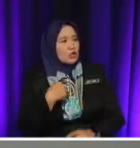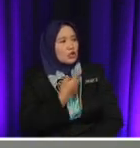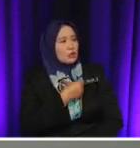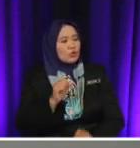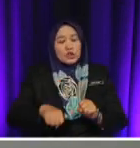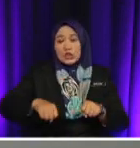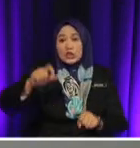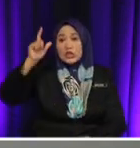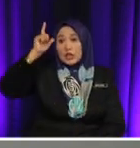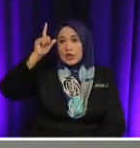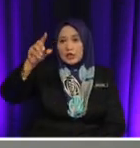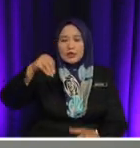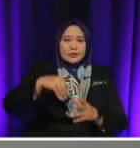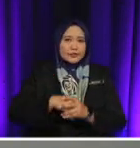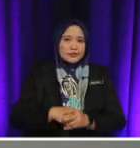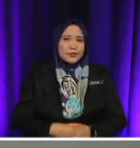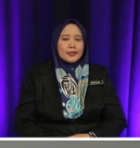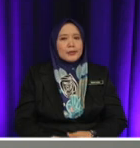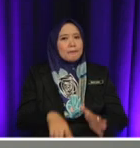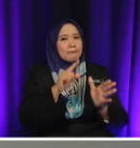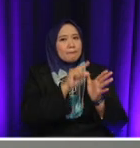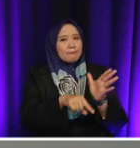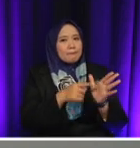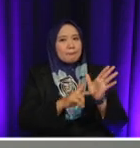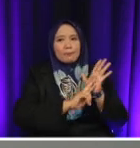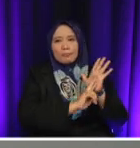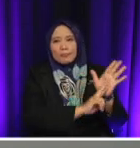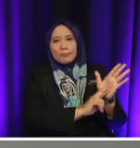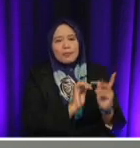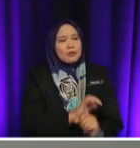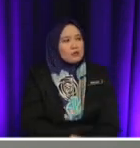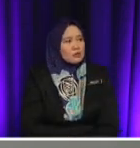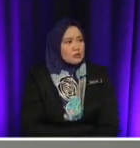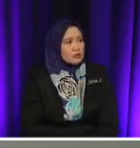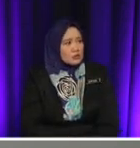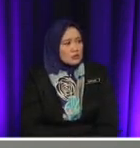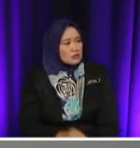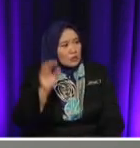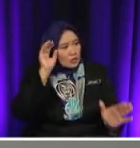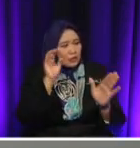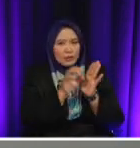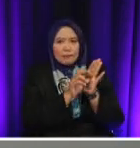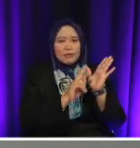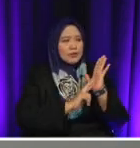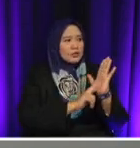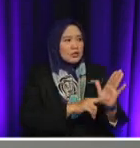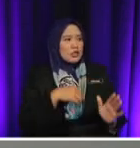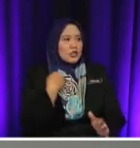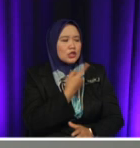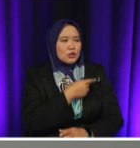rajah okey kalau tengok pada gambar rajah ini kita dapat kedua atau ketiga-tiga pembolehubah